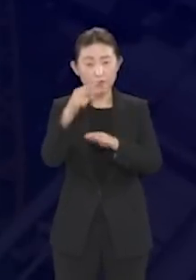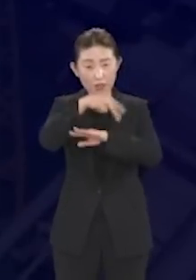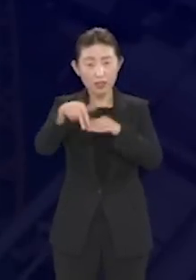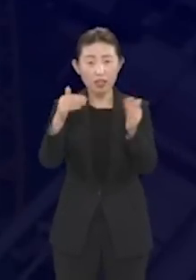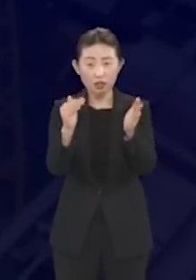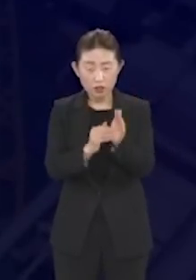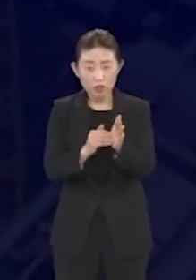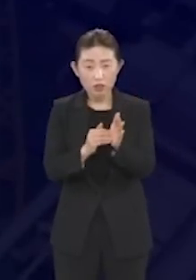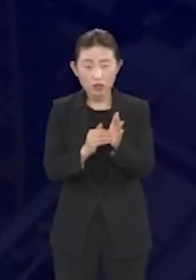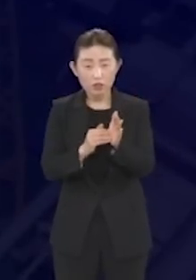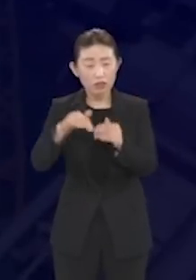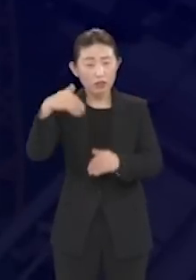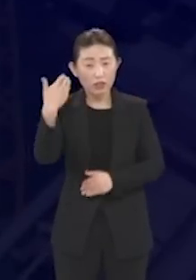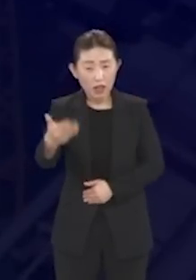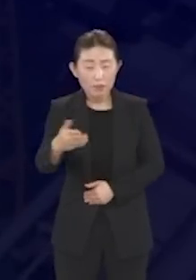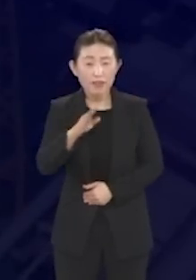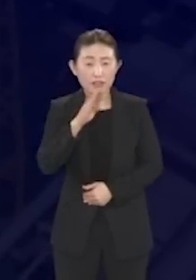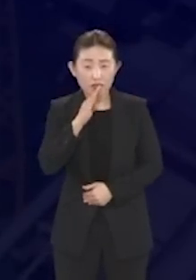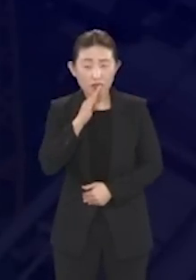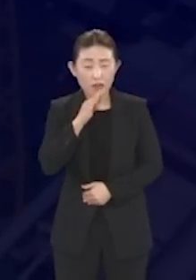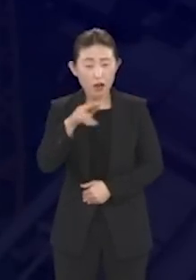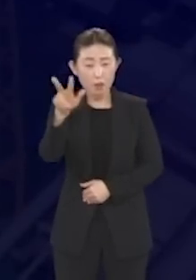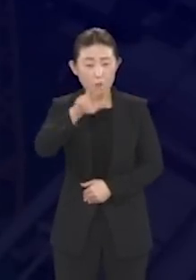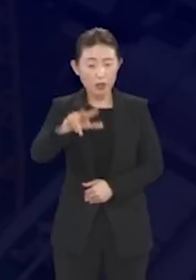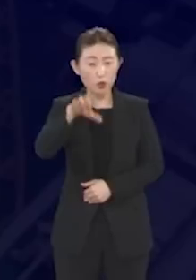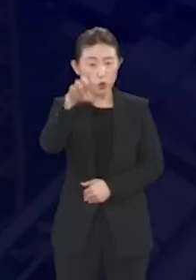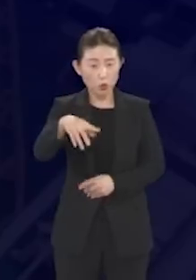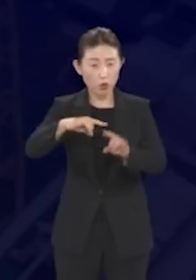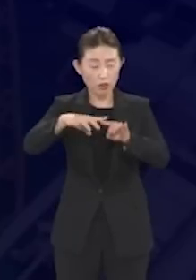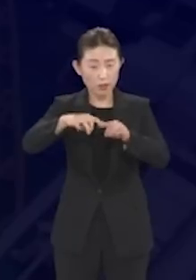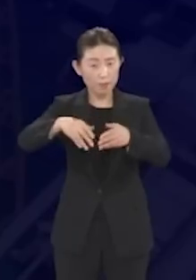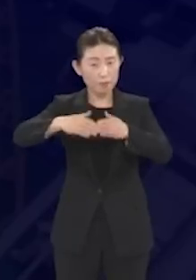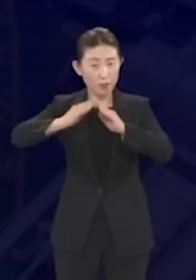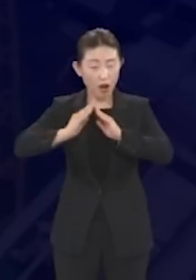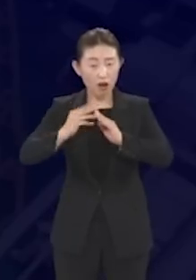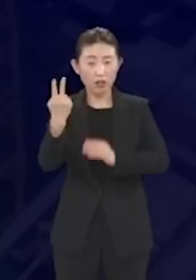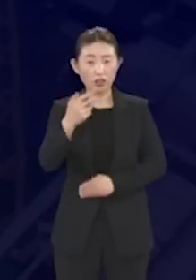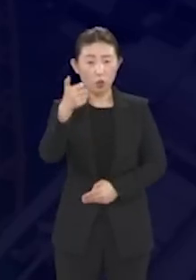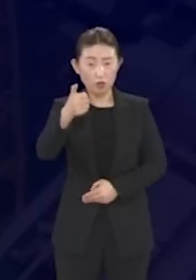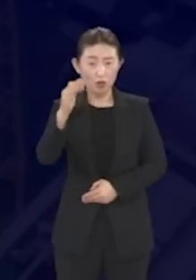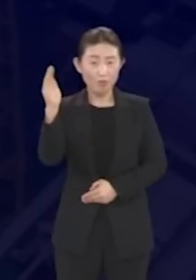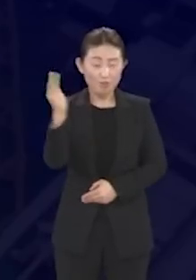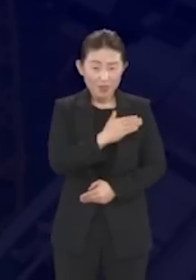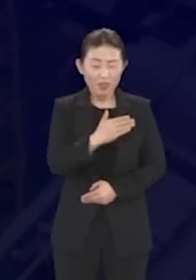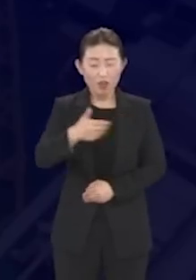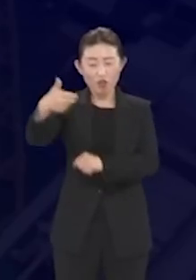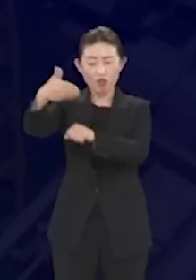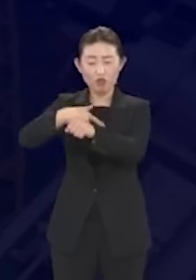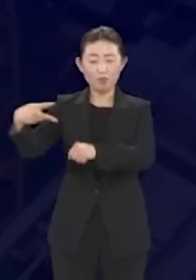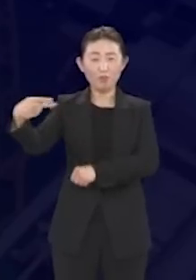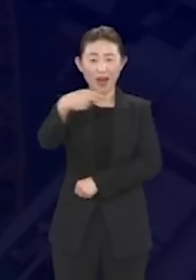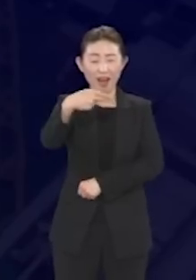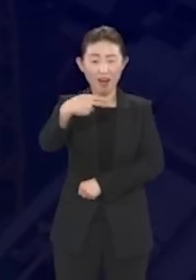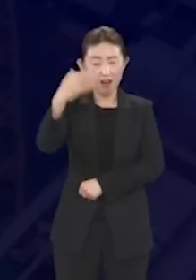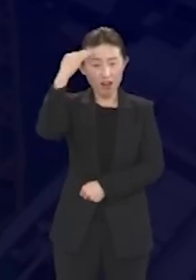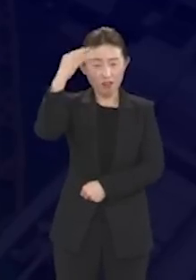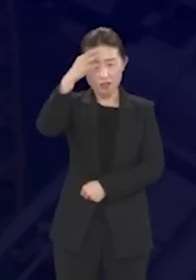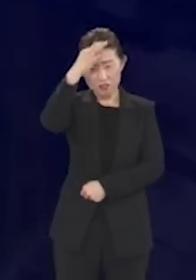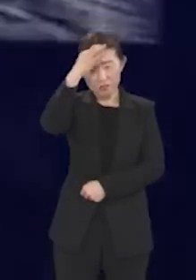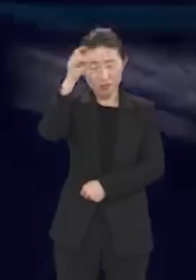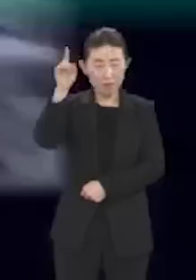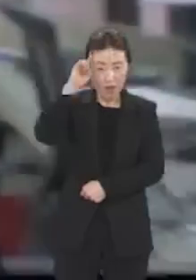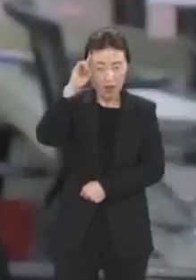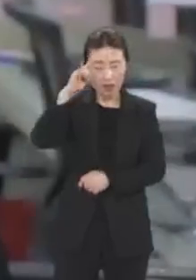공학 설계를 거쳐 실제 발전소 건설 과정을 거치면 2050년부터는 전력 생산이 가능할 것으로 기대하고